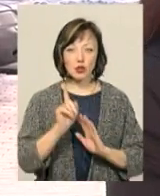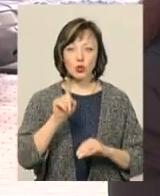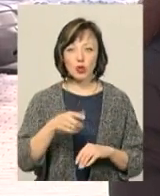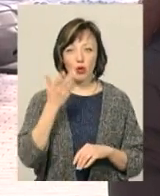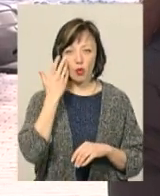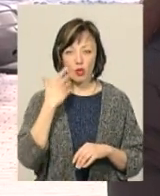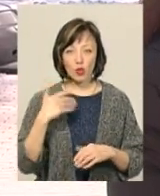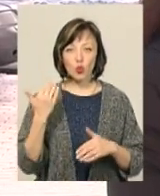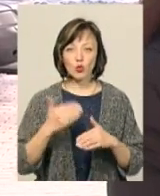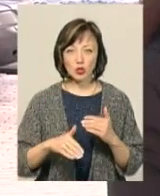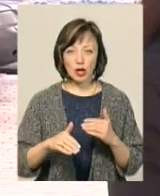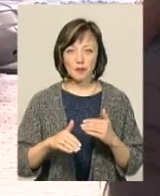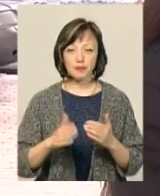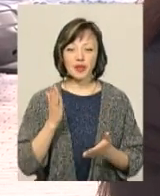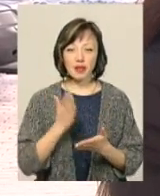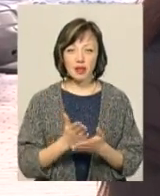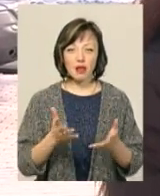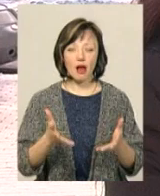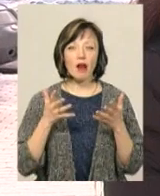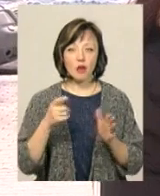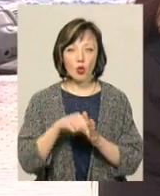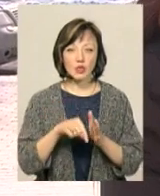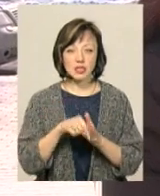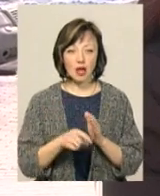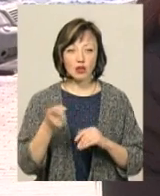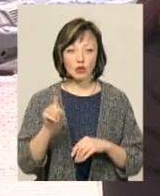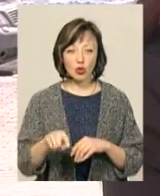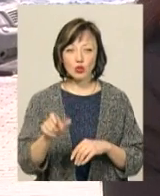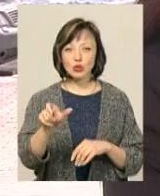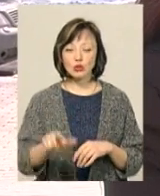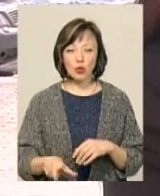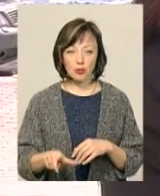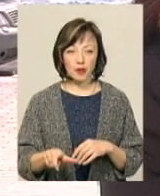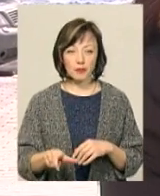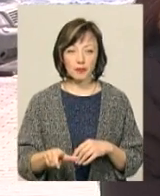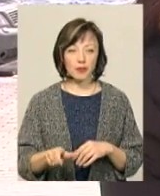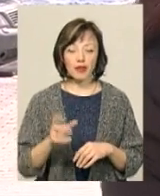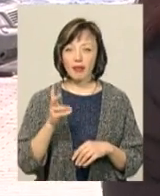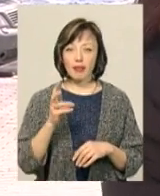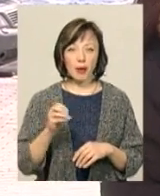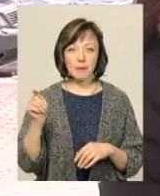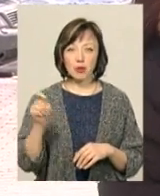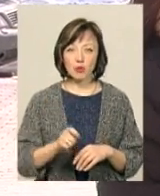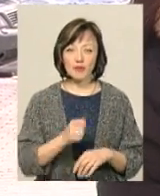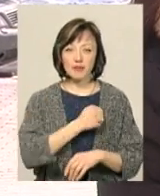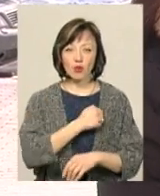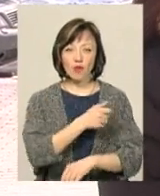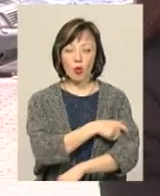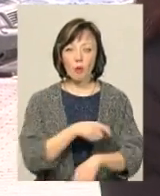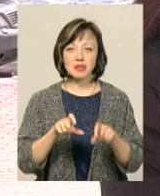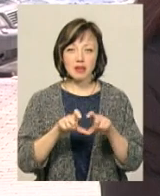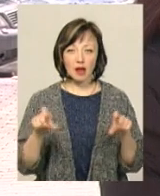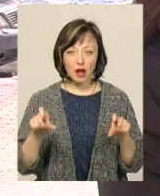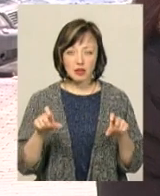коли вже є явні ознаки того, що особа не прибула в військовий